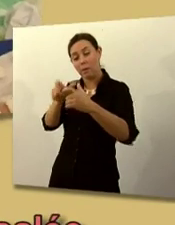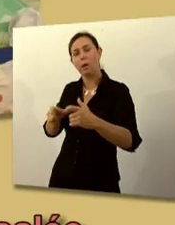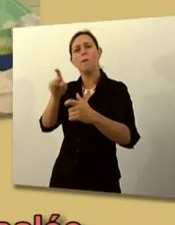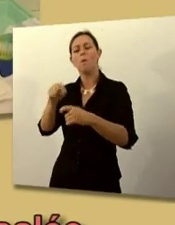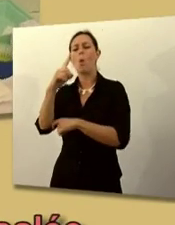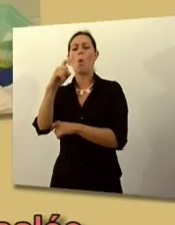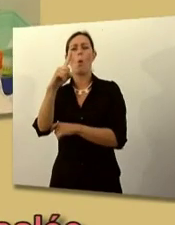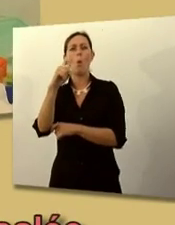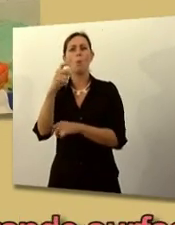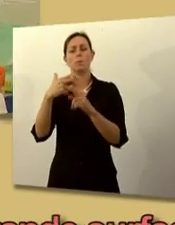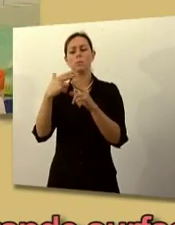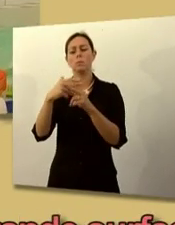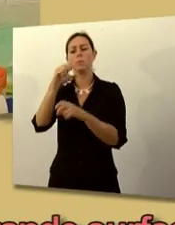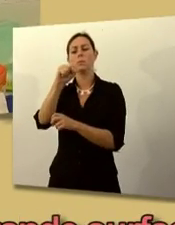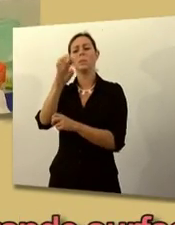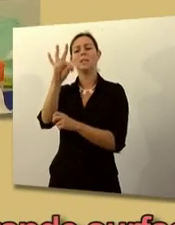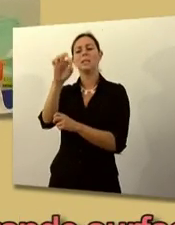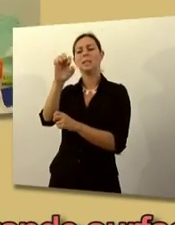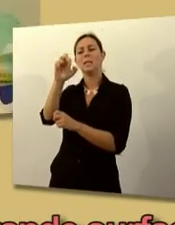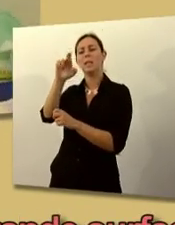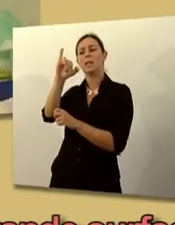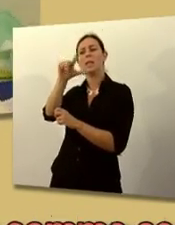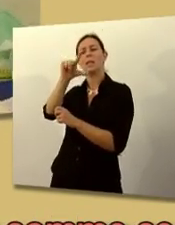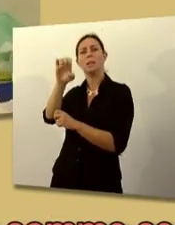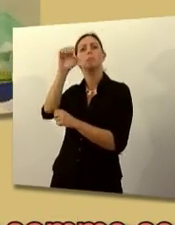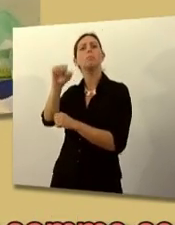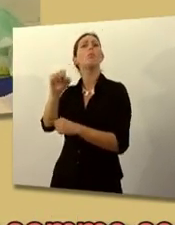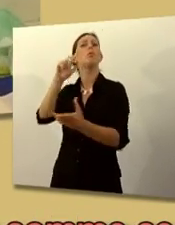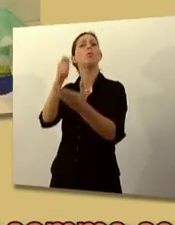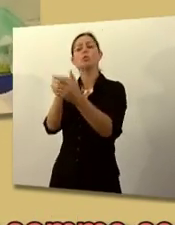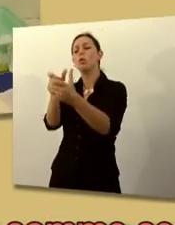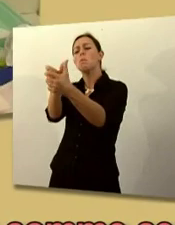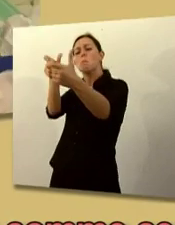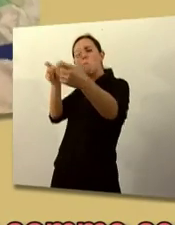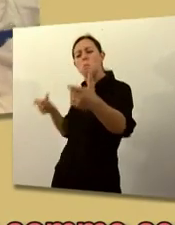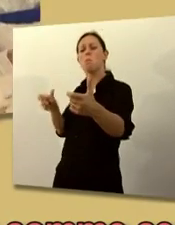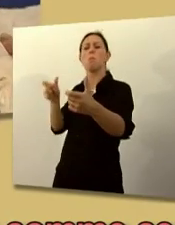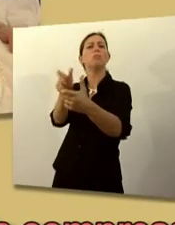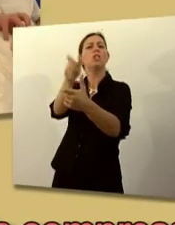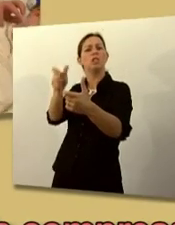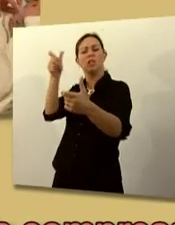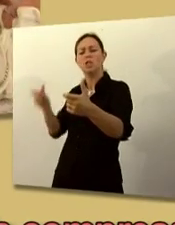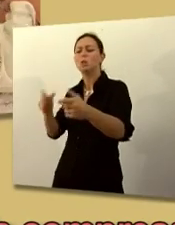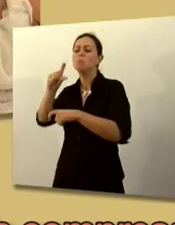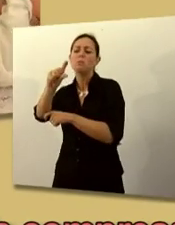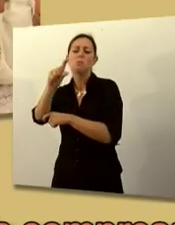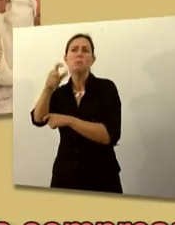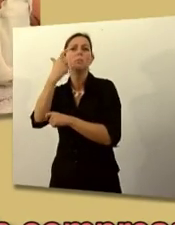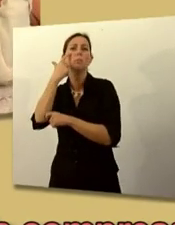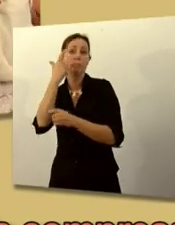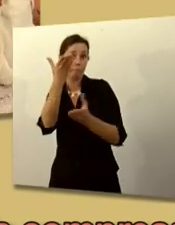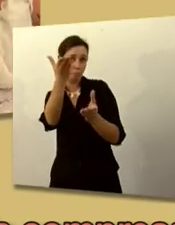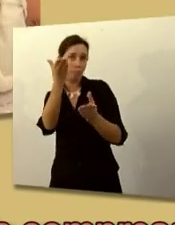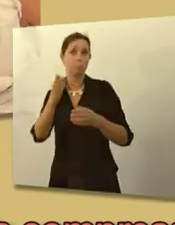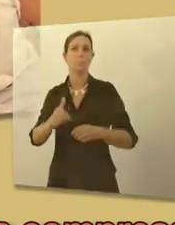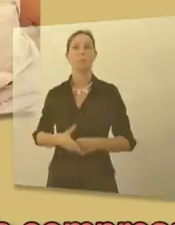légèrement scellée, que vous trouvez en grande surface sans aucun problème. Ça se vend dans des petits flacons comme ceci. Voilà, que vous appliquez sur les